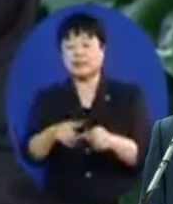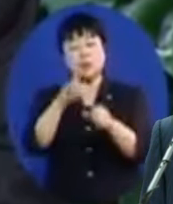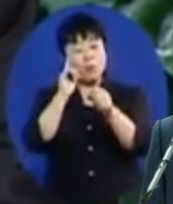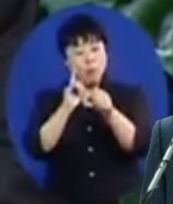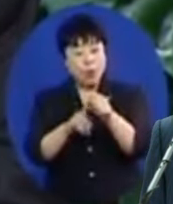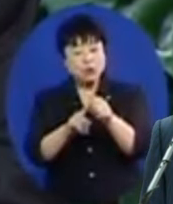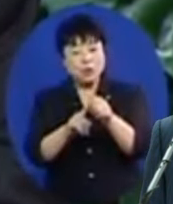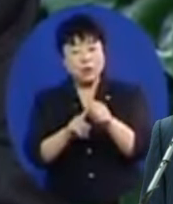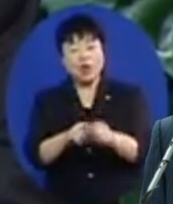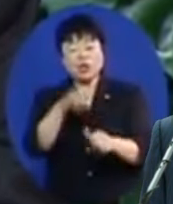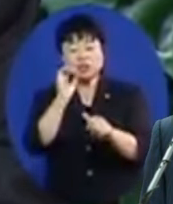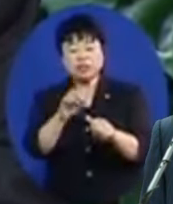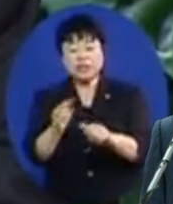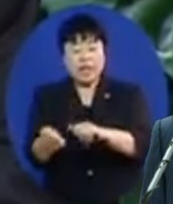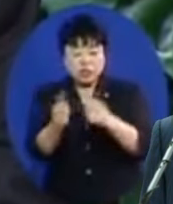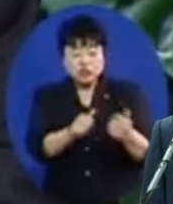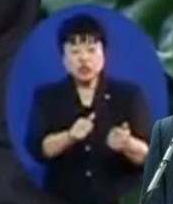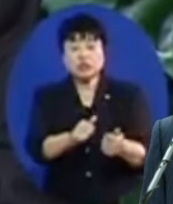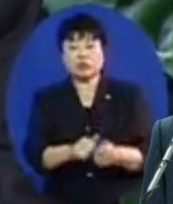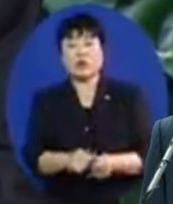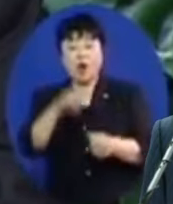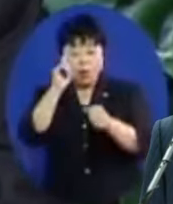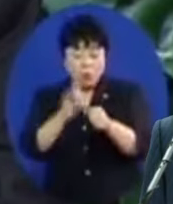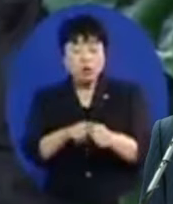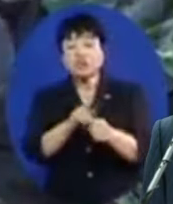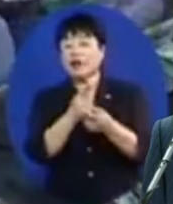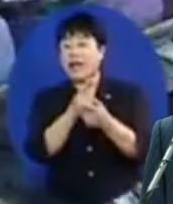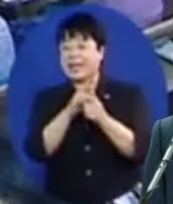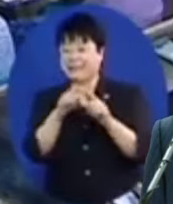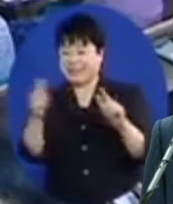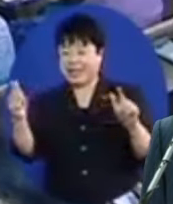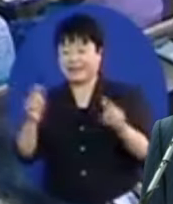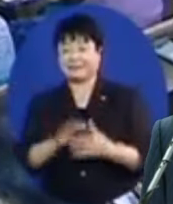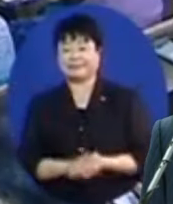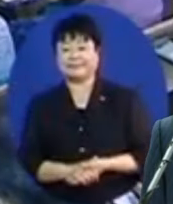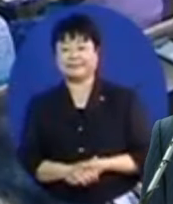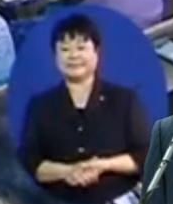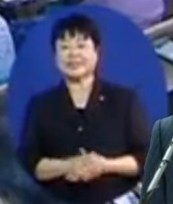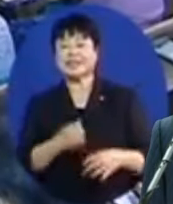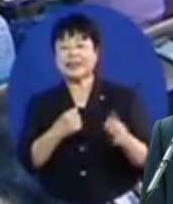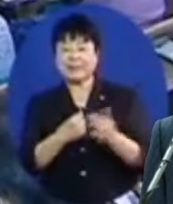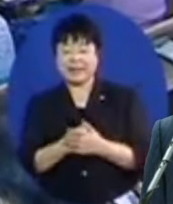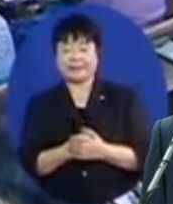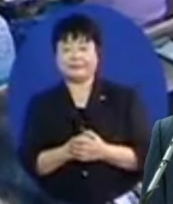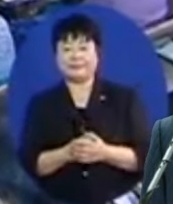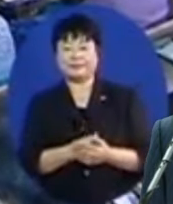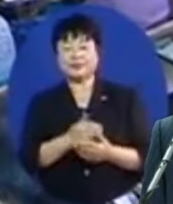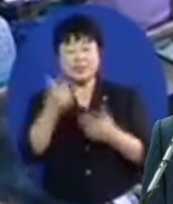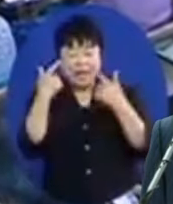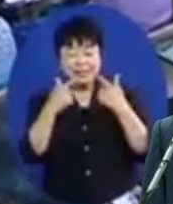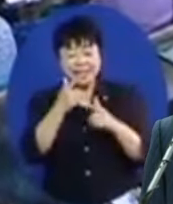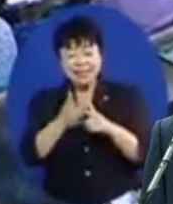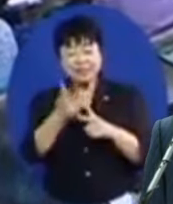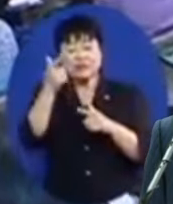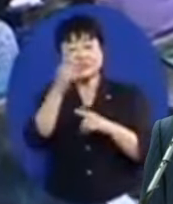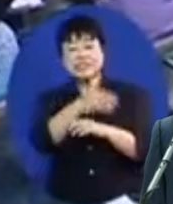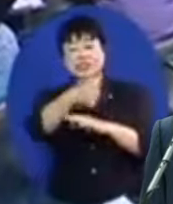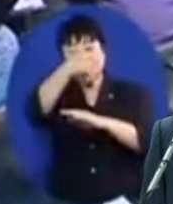목적이지 정죄하고 죽이는 것이 예수 그리스도의 목적이 아닙니다. 그러므로 우리는 항상 예수